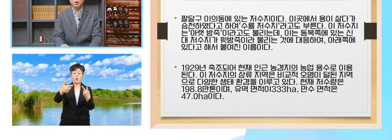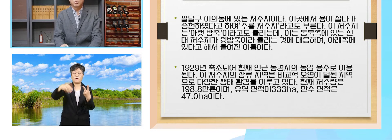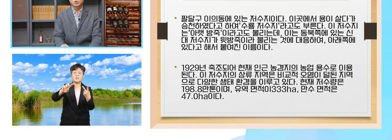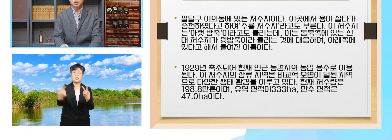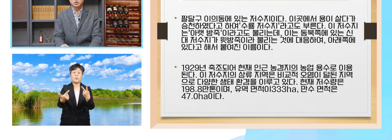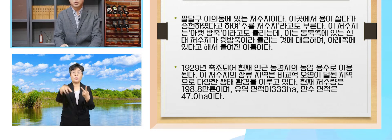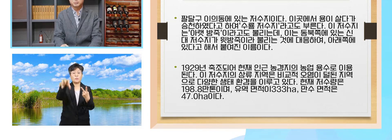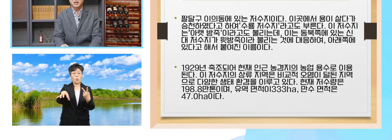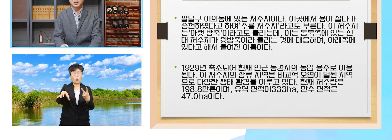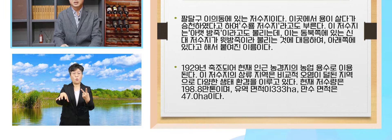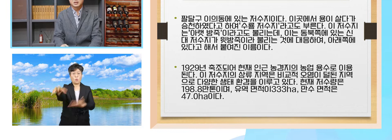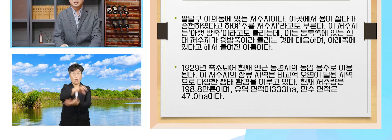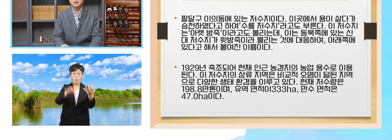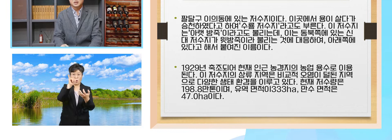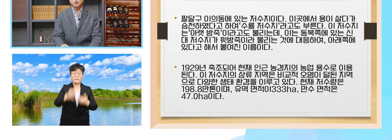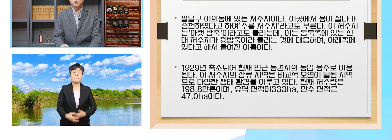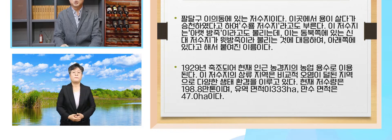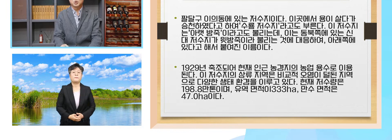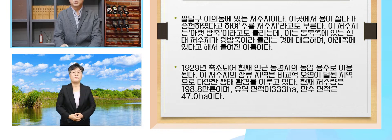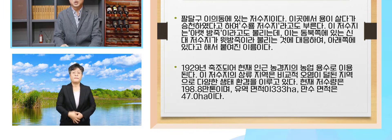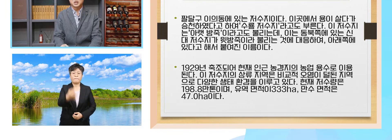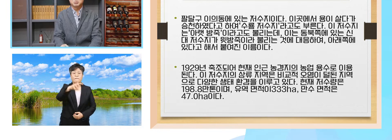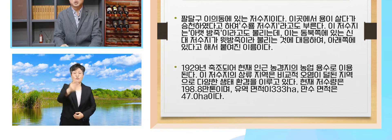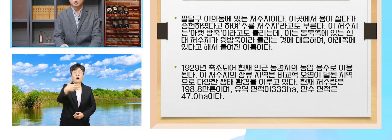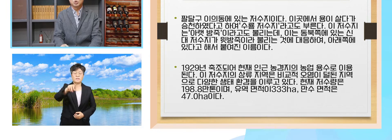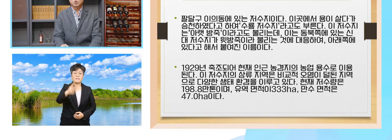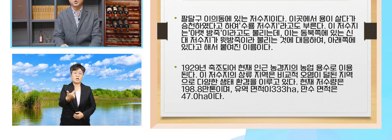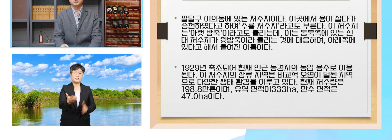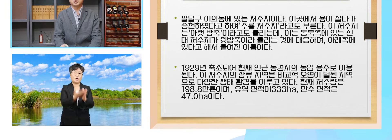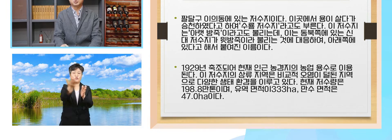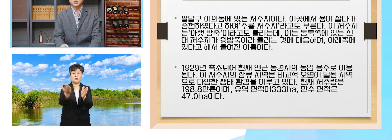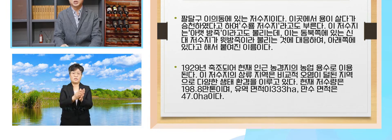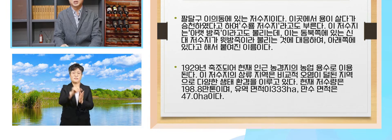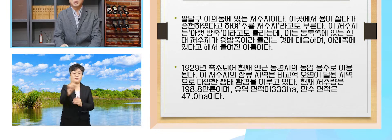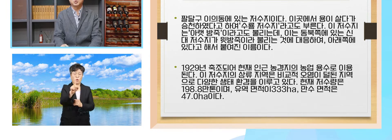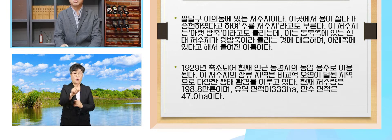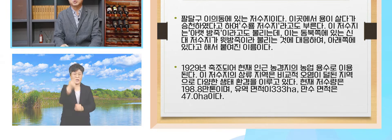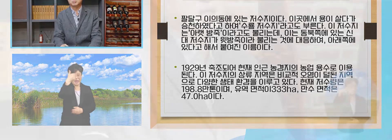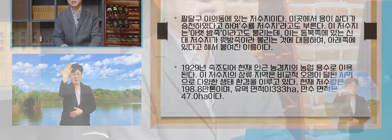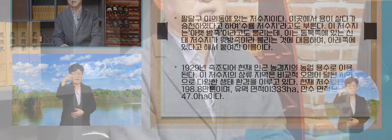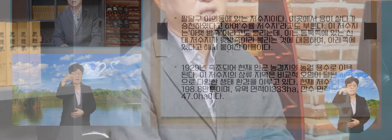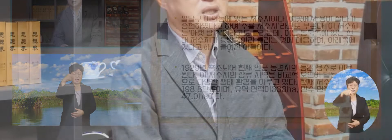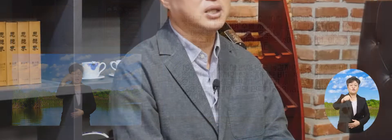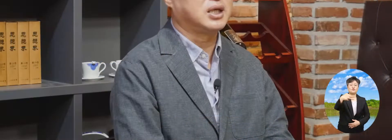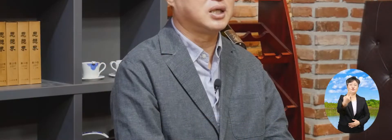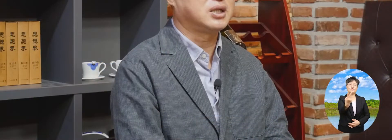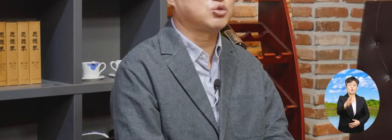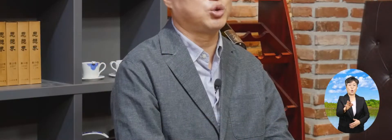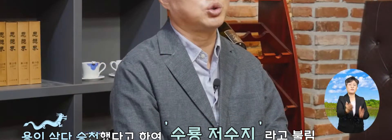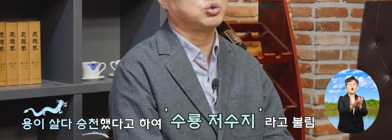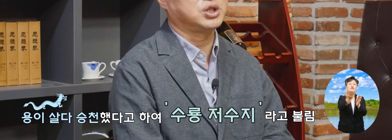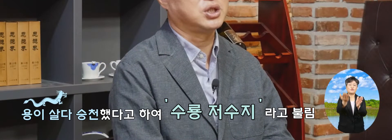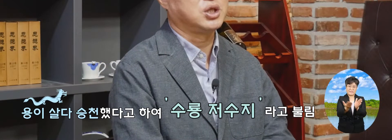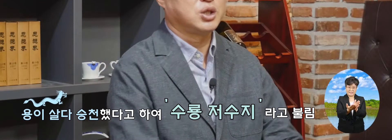함께 어우러져 있기도 합니다. 이 원천 저수지의 이름을 수룡 저수지라고도 불렀습니다.